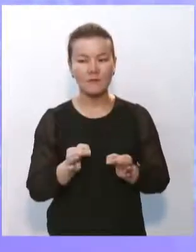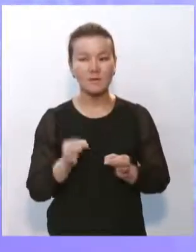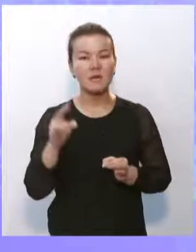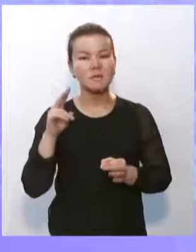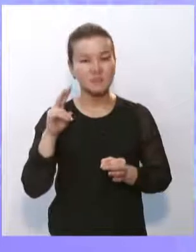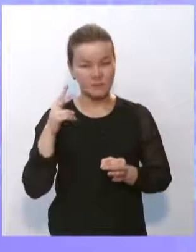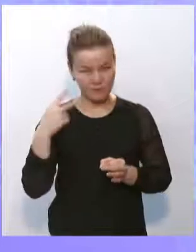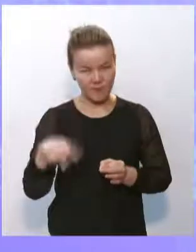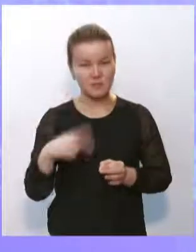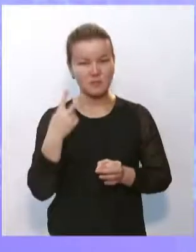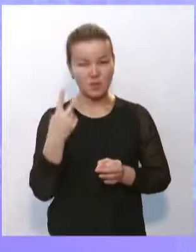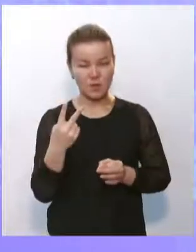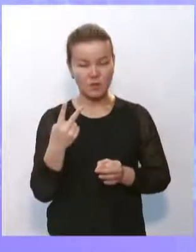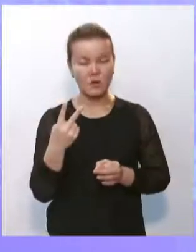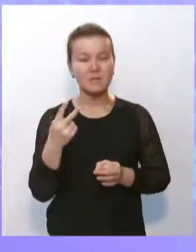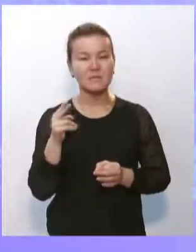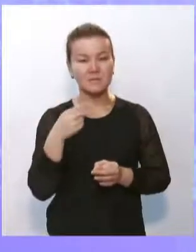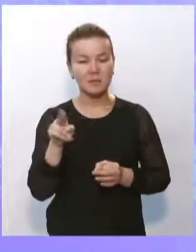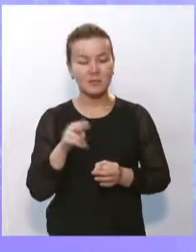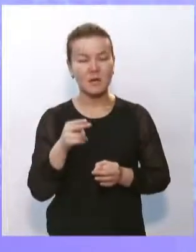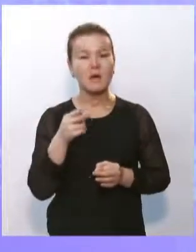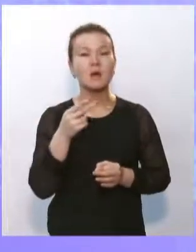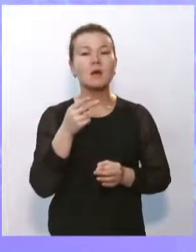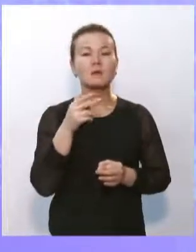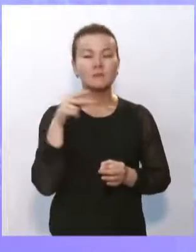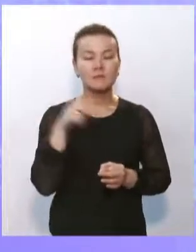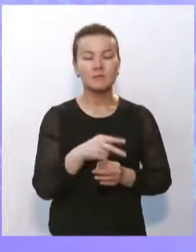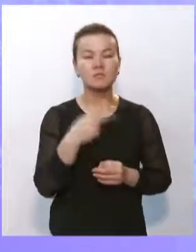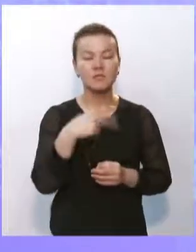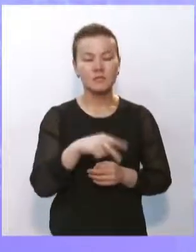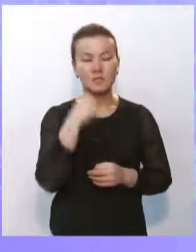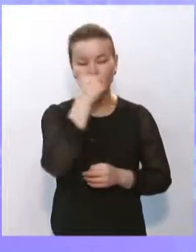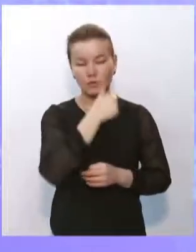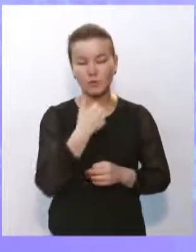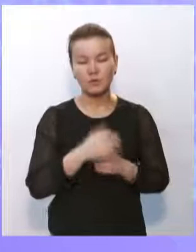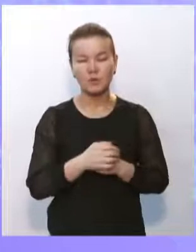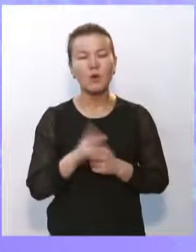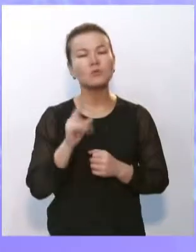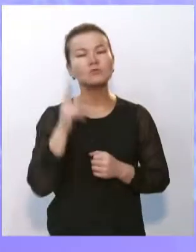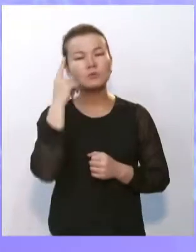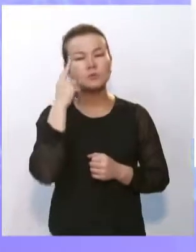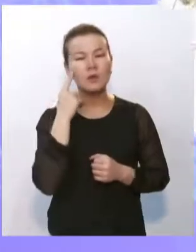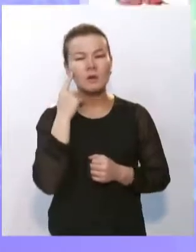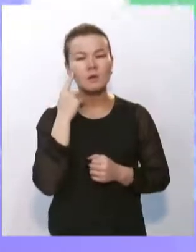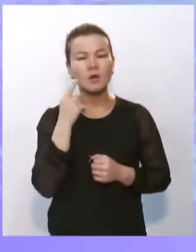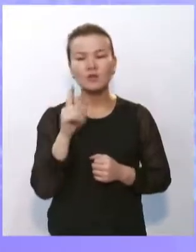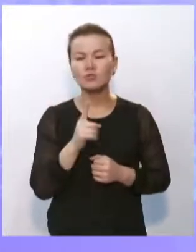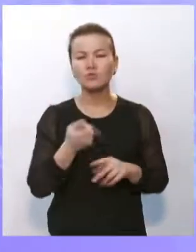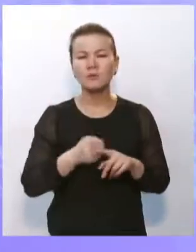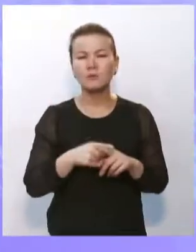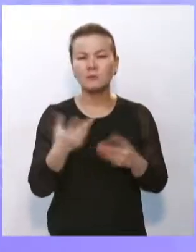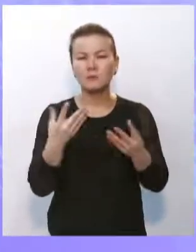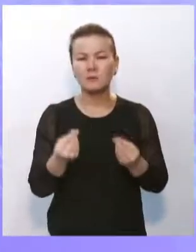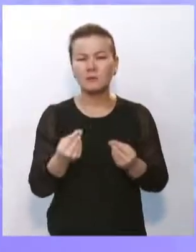22 декабря 2020 год а кто знает что за день